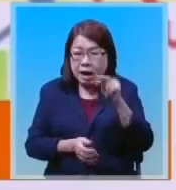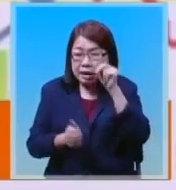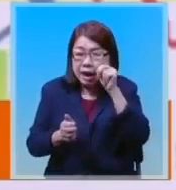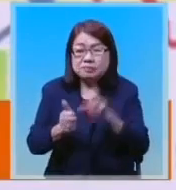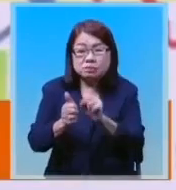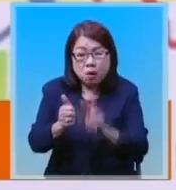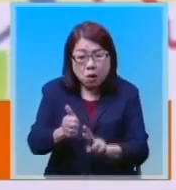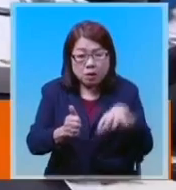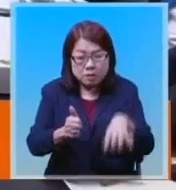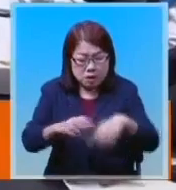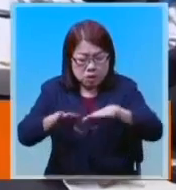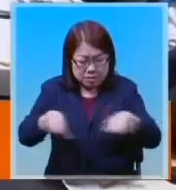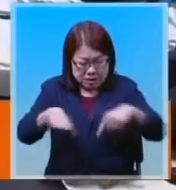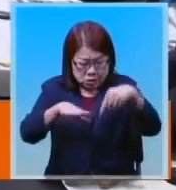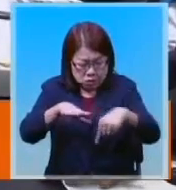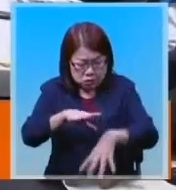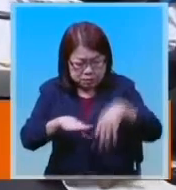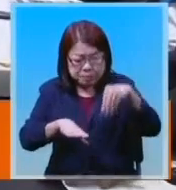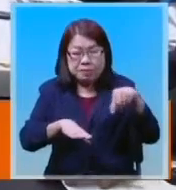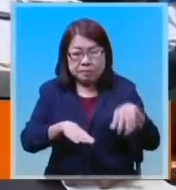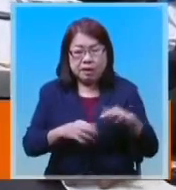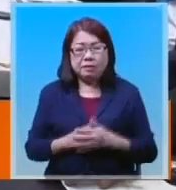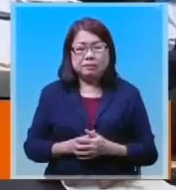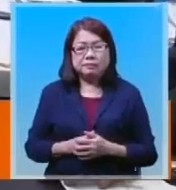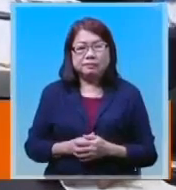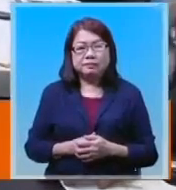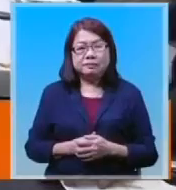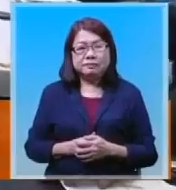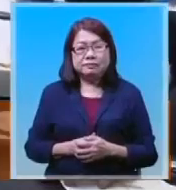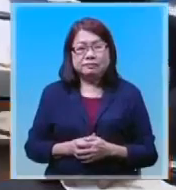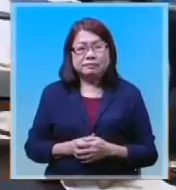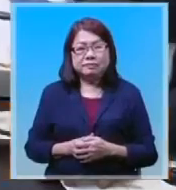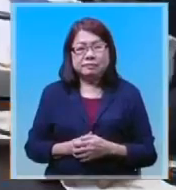าลในพื้นที่เสี่ยงแล้วพัสดุ์ชังคิดสำนักข่าว TNN รายงาน